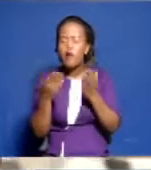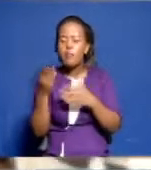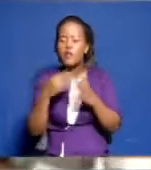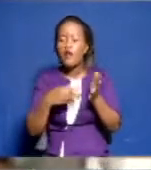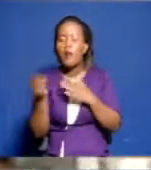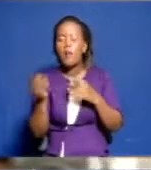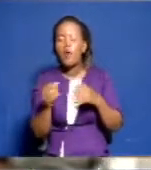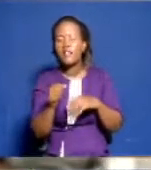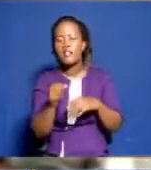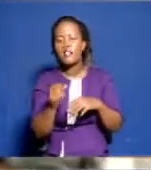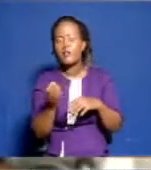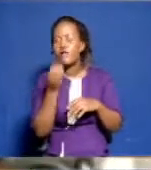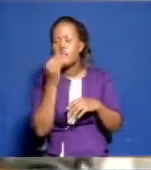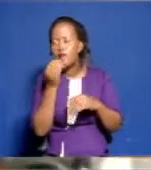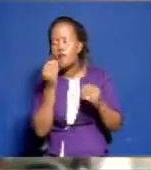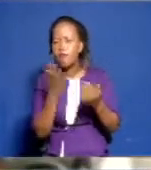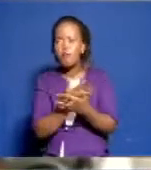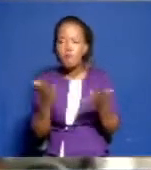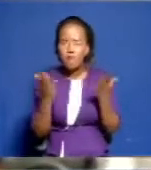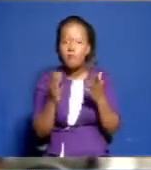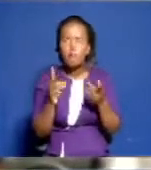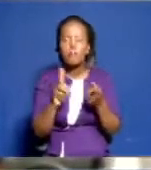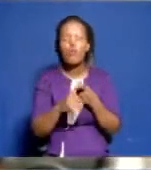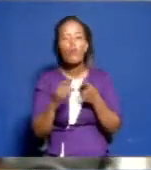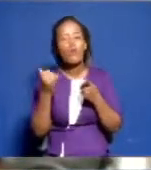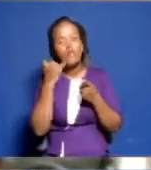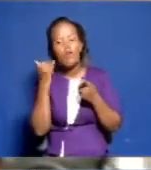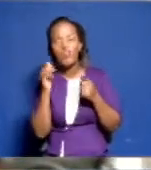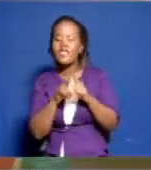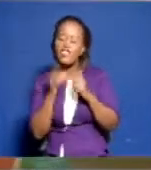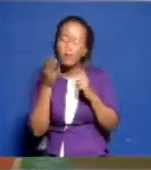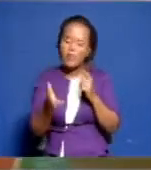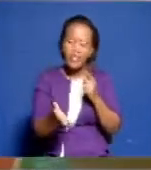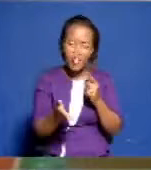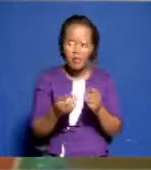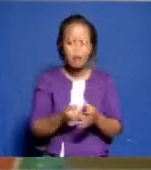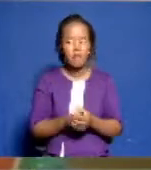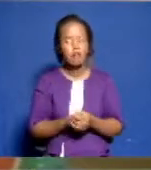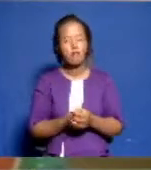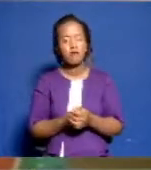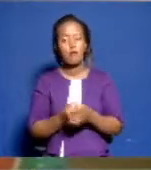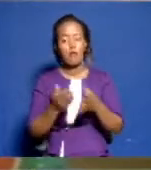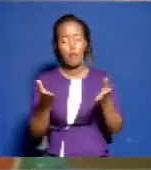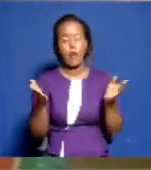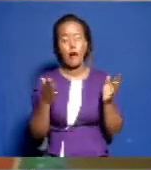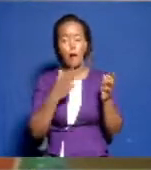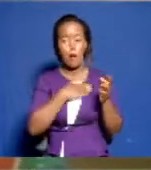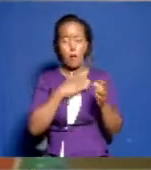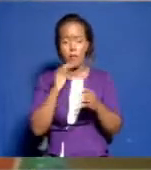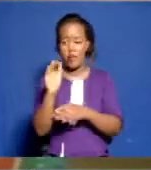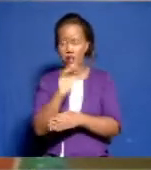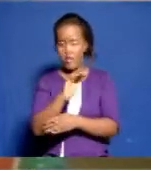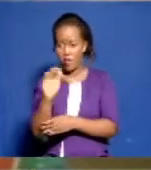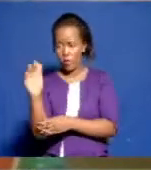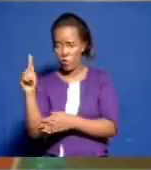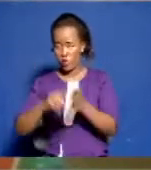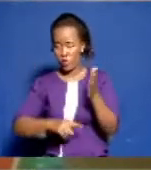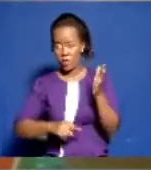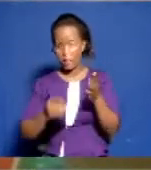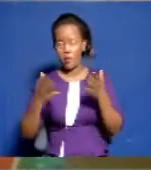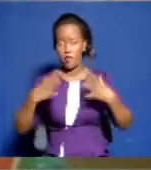ilikuwa tu pale. Simu yake, I think, pia ilikuwa hapo. Ni misolangu tu ni kuambia rayo yowote ya kwamba